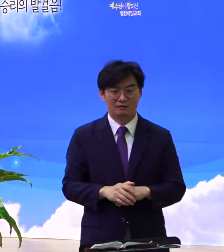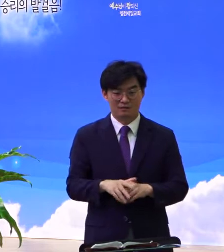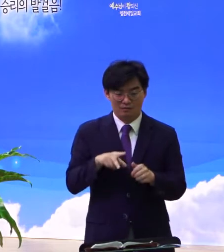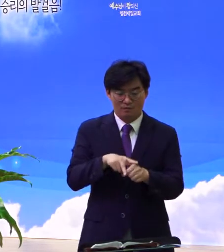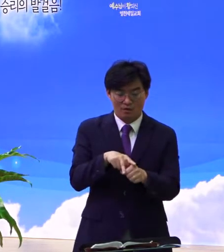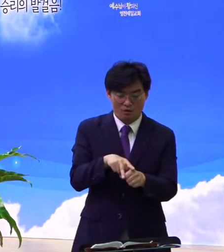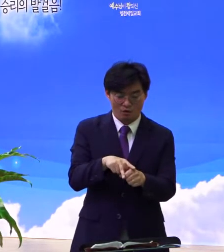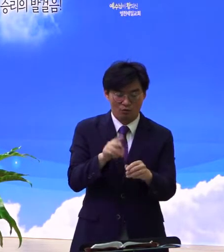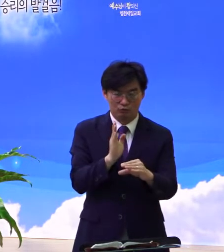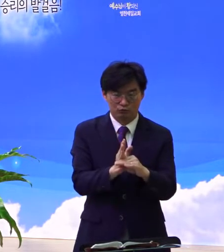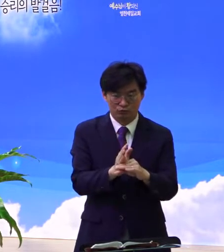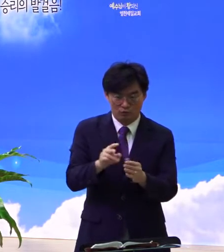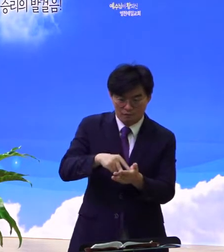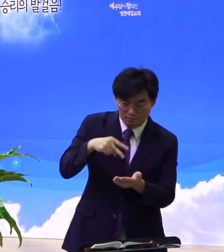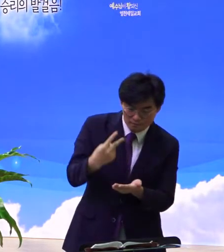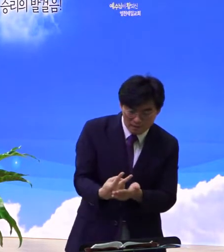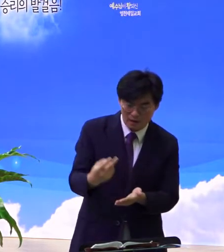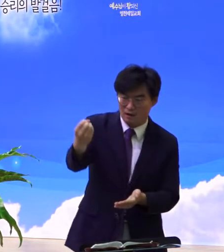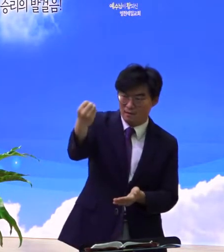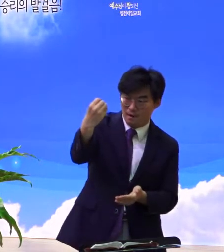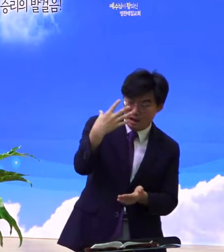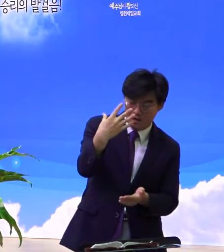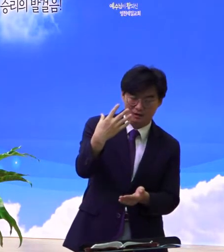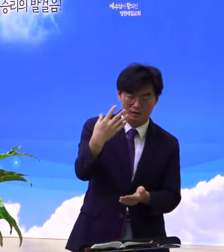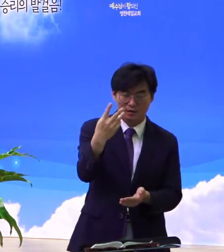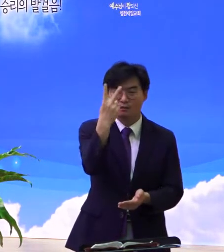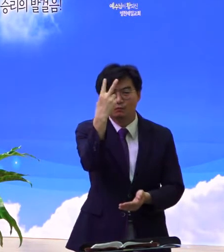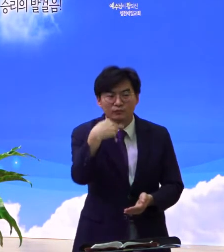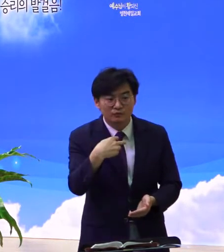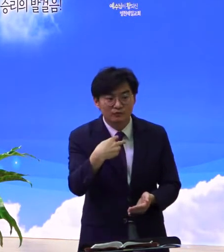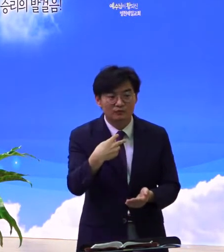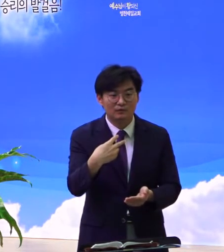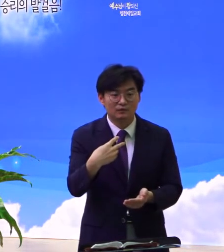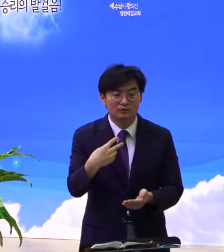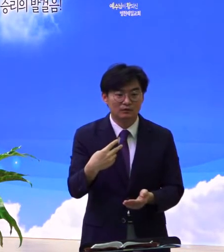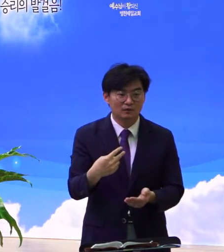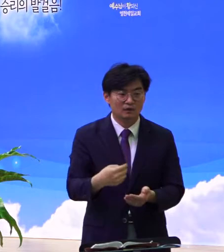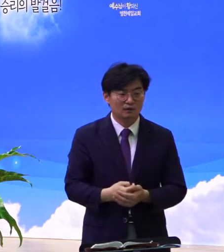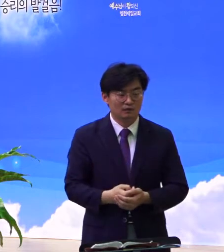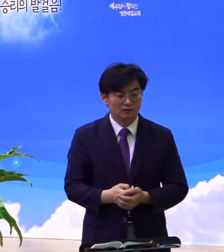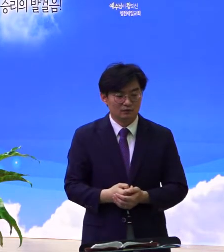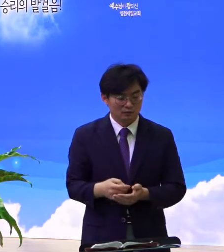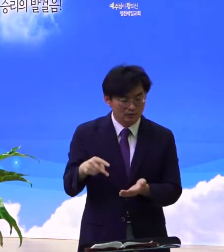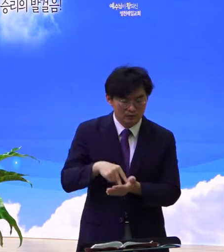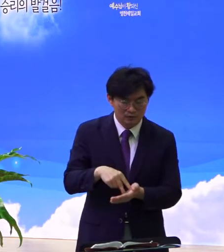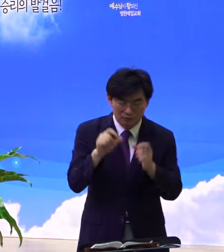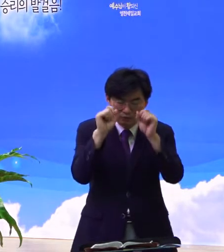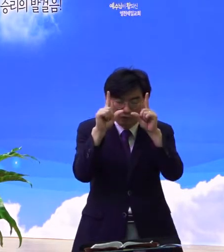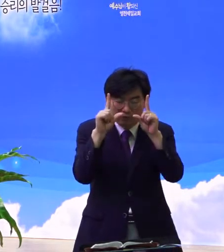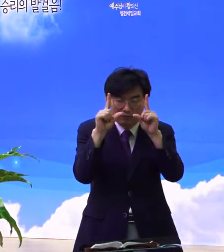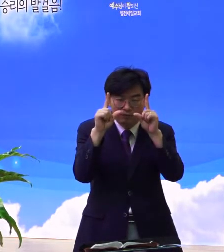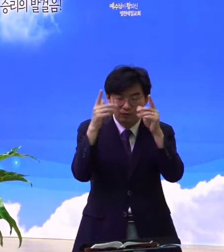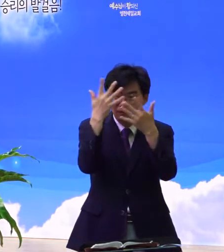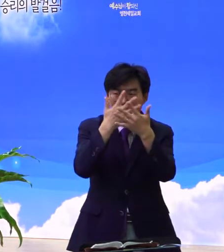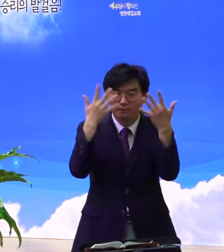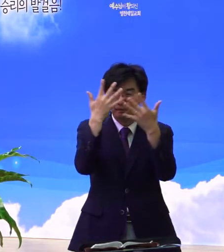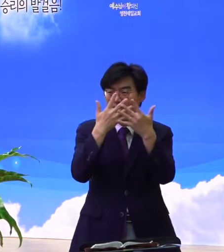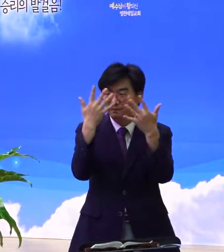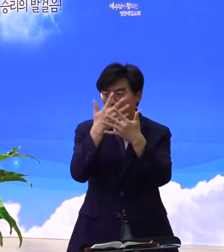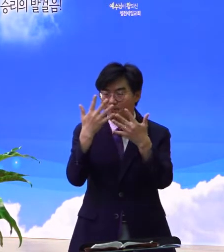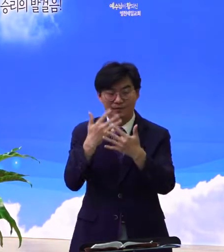일어났습니다. 일어나서 눈은 떴습니다. 그러나 아무것도 보이지 않았다고 했습니다. 일어나서 눈은 떴지만 아무것도 보지